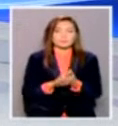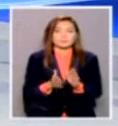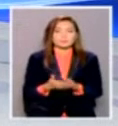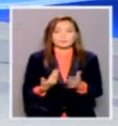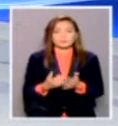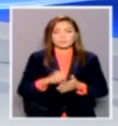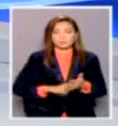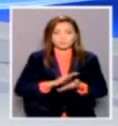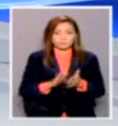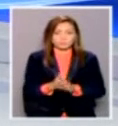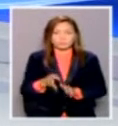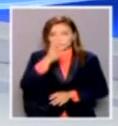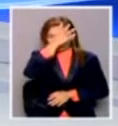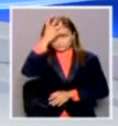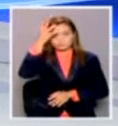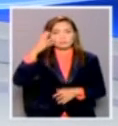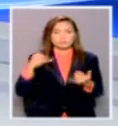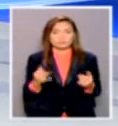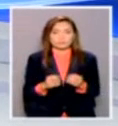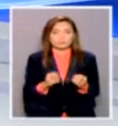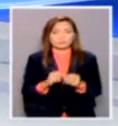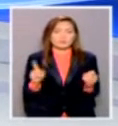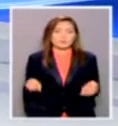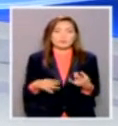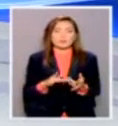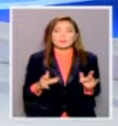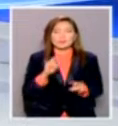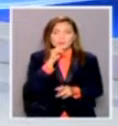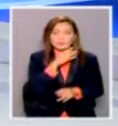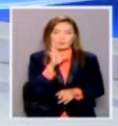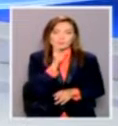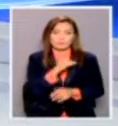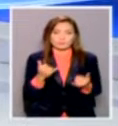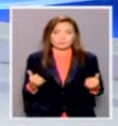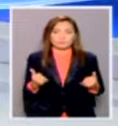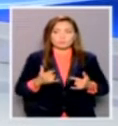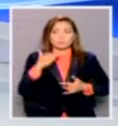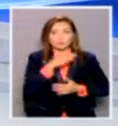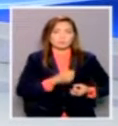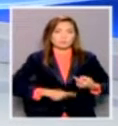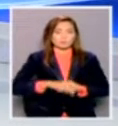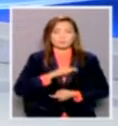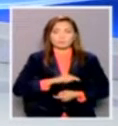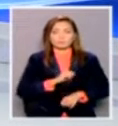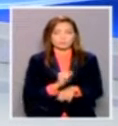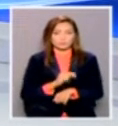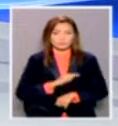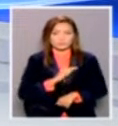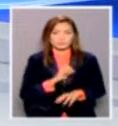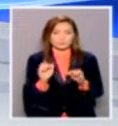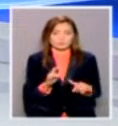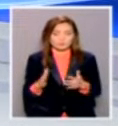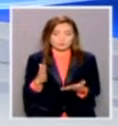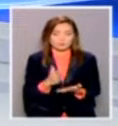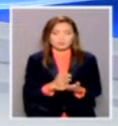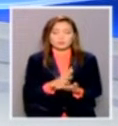в том, что ситуация с коронавирусом сдерживает развитие социальной экономики. Сейчас многие предприятия прекратили свою